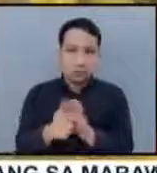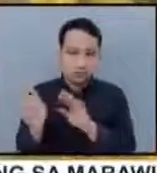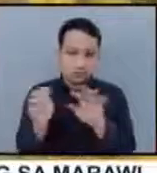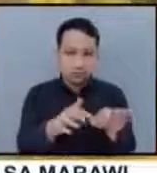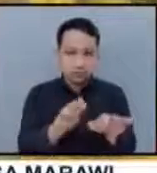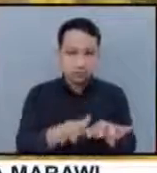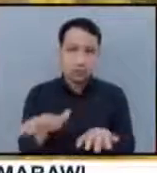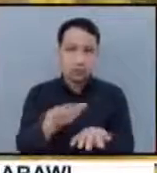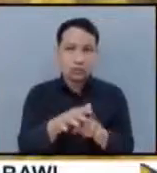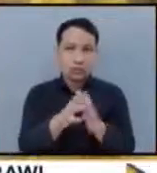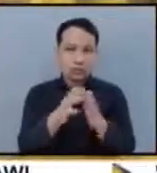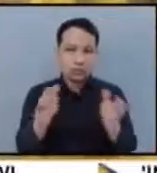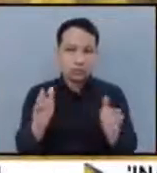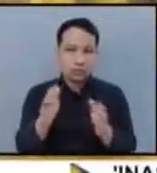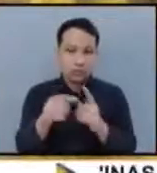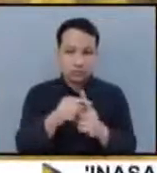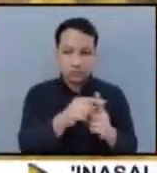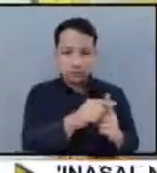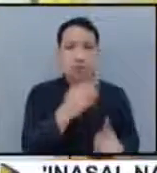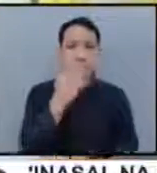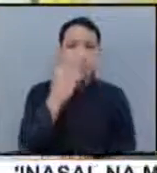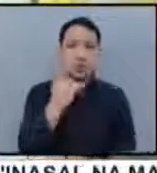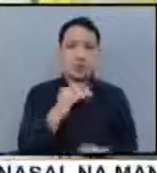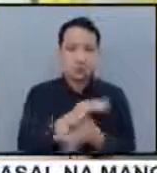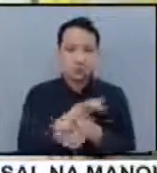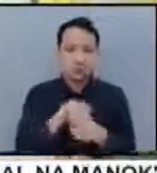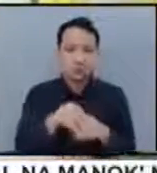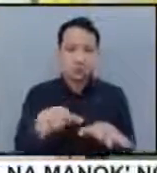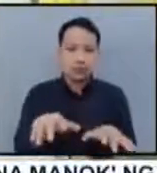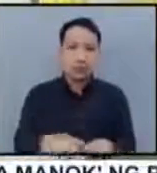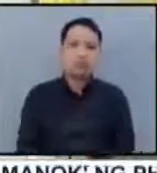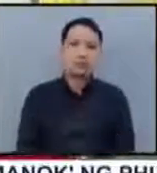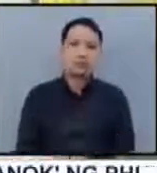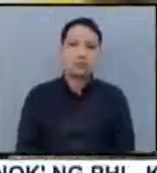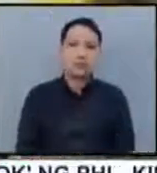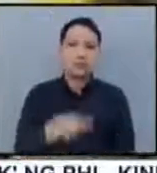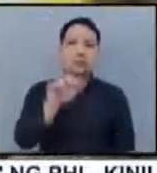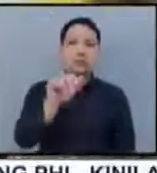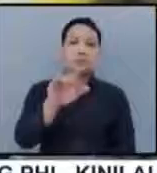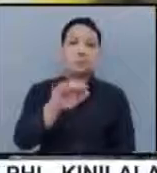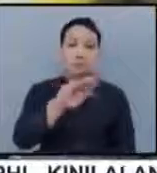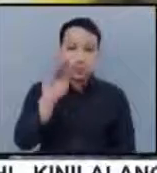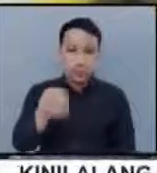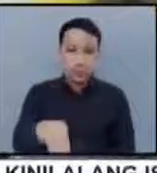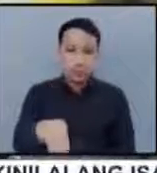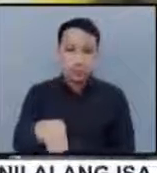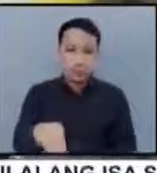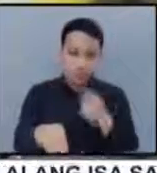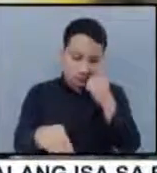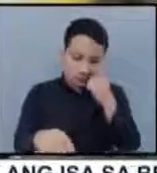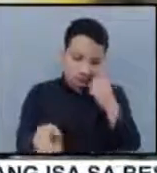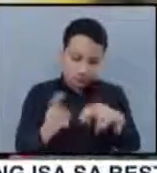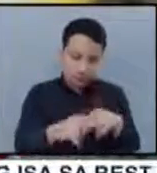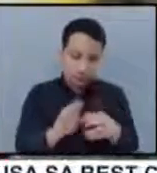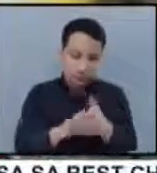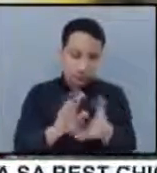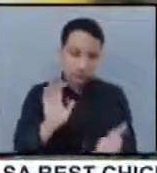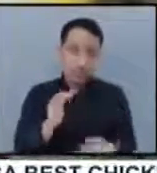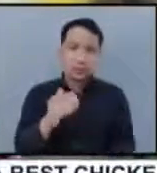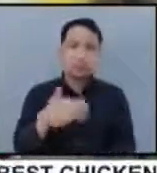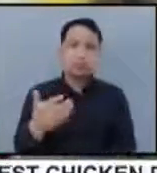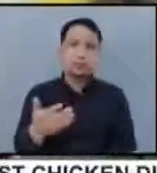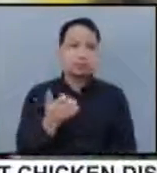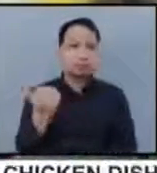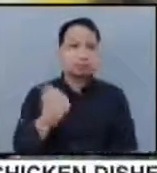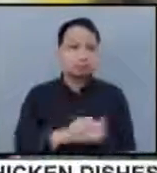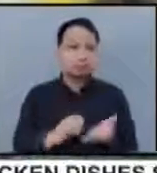malalaking simenteryo dahil sa pandemya. 15% daw po talaga ang tinaas. Yung iba, nagtanggalan ng